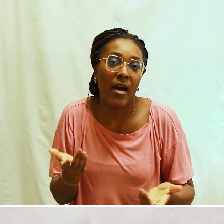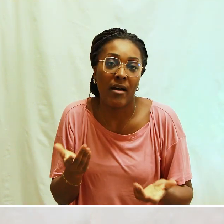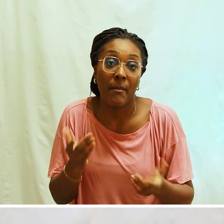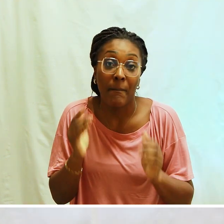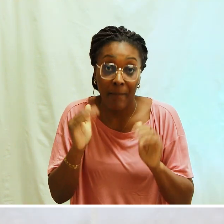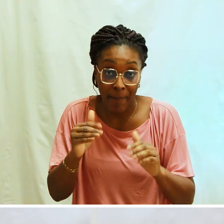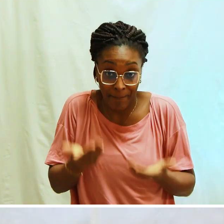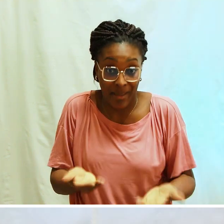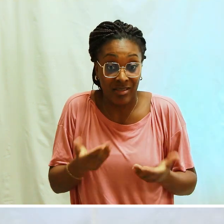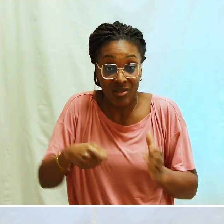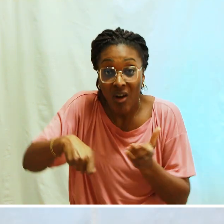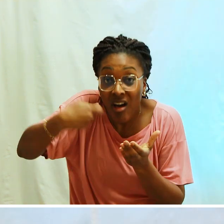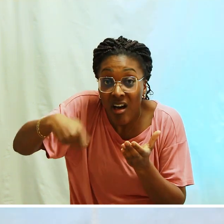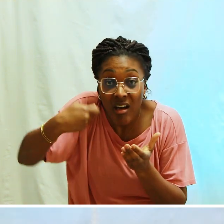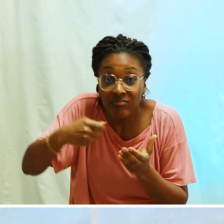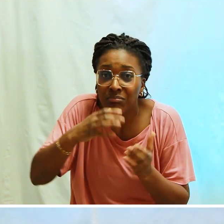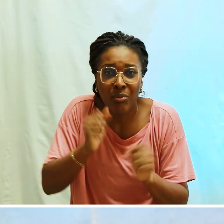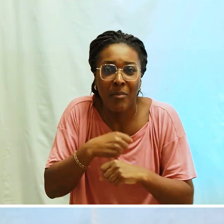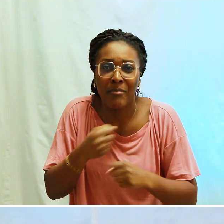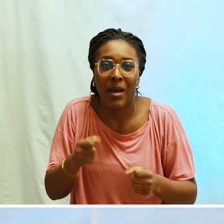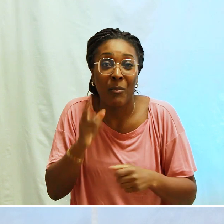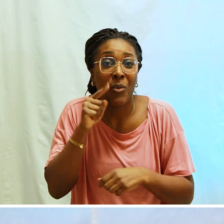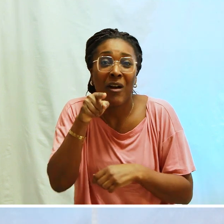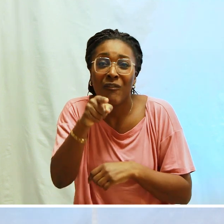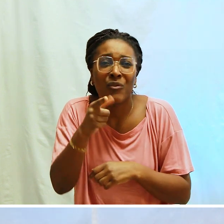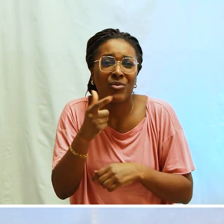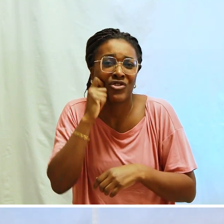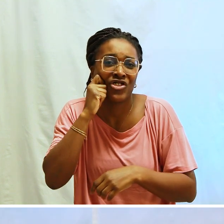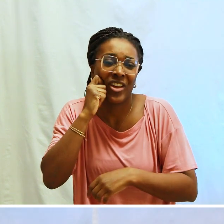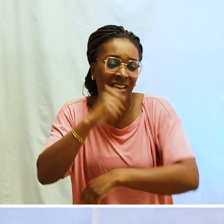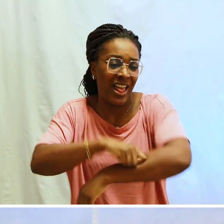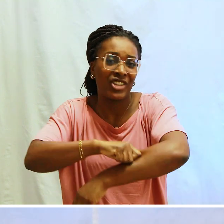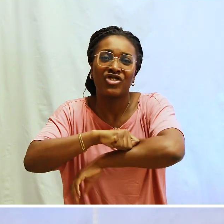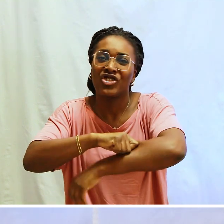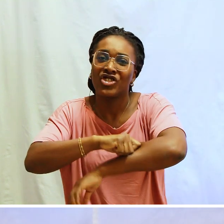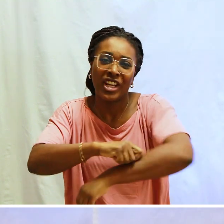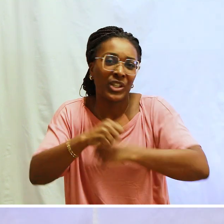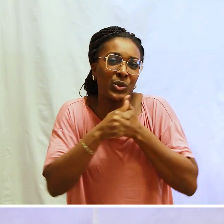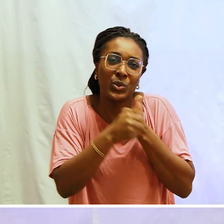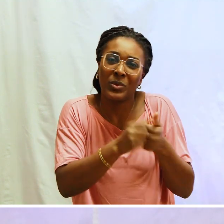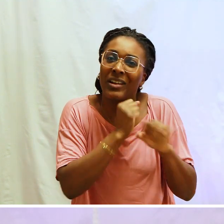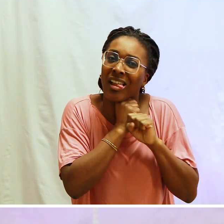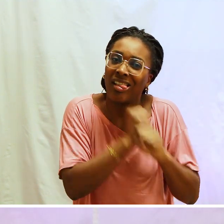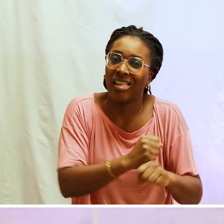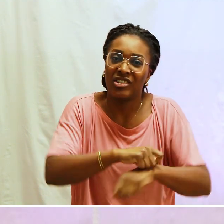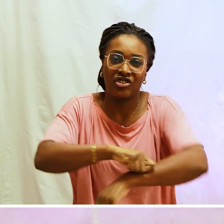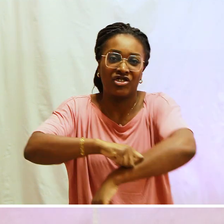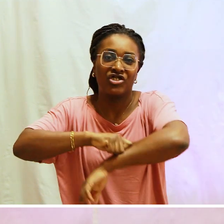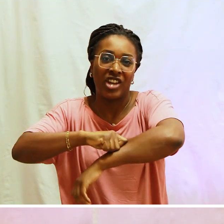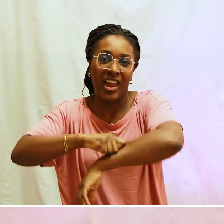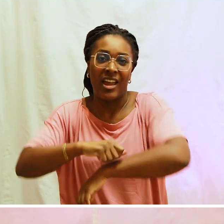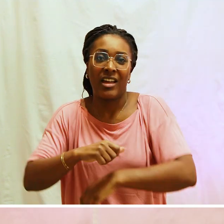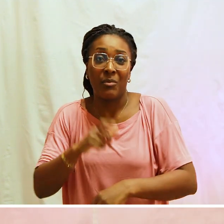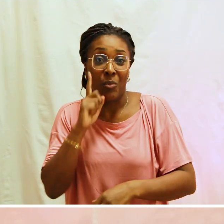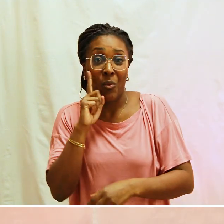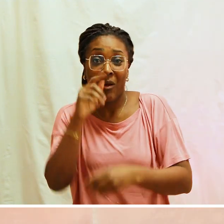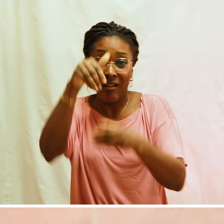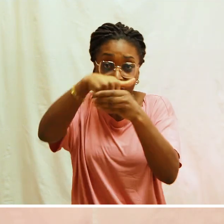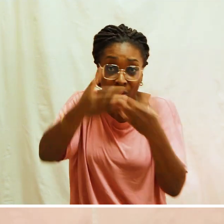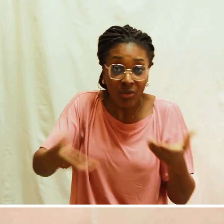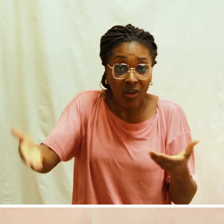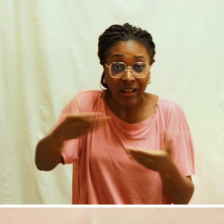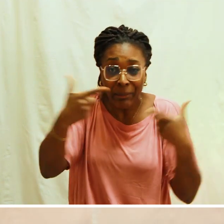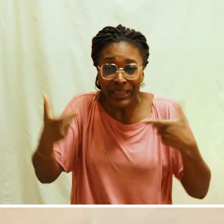pouvez pas même à présent, parce que vous êtes encore charnel. En effet, puisqu'il y a parmi vous de la jalousie et